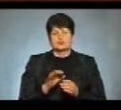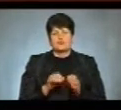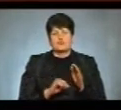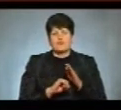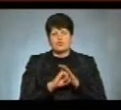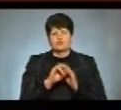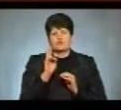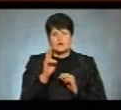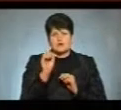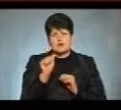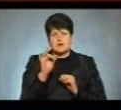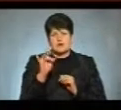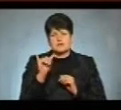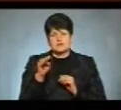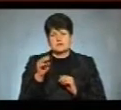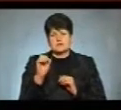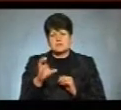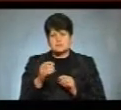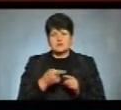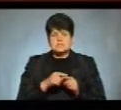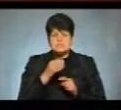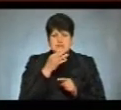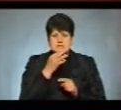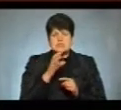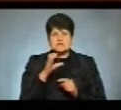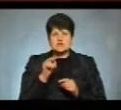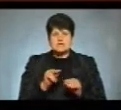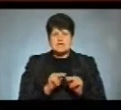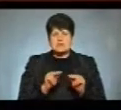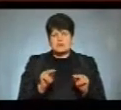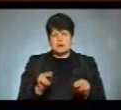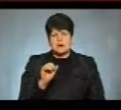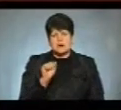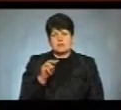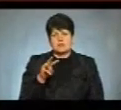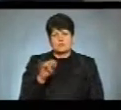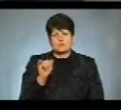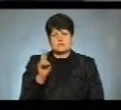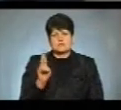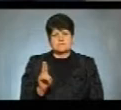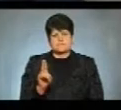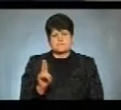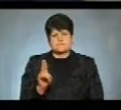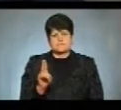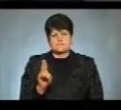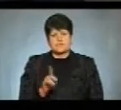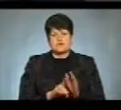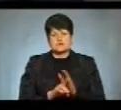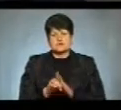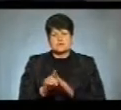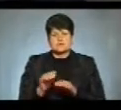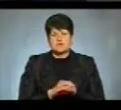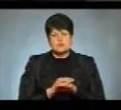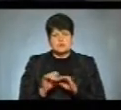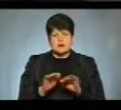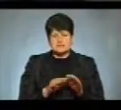акції «Великодній кошик». Про це повідомила соціальний педагог «Карітасу» Аліна Муц. Стартує благодійна акція «Великодній